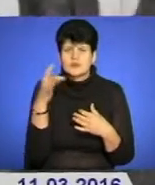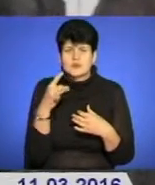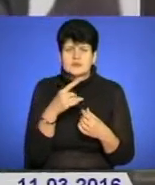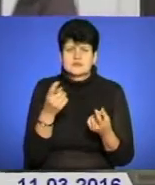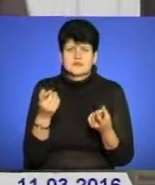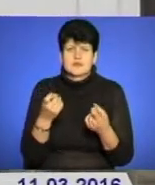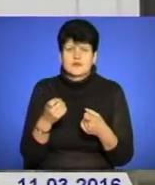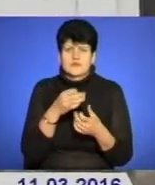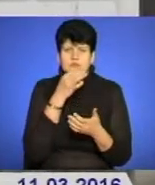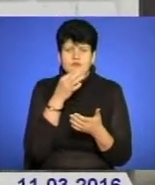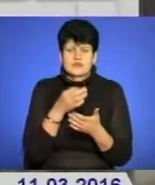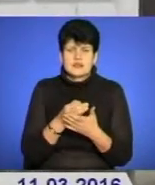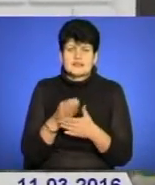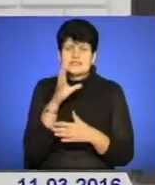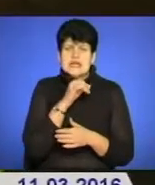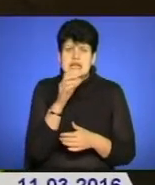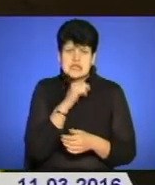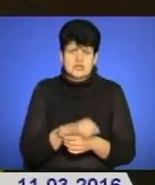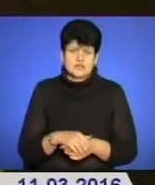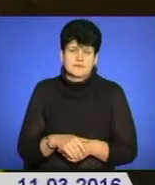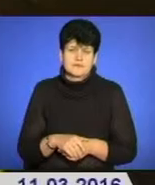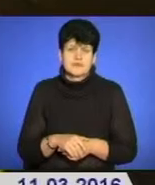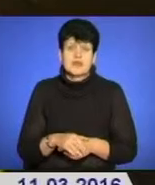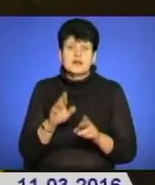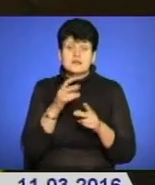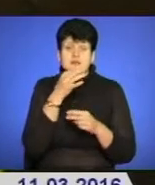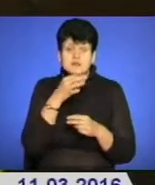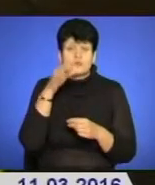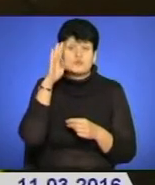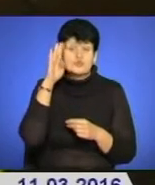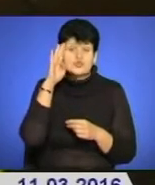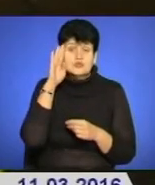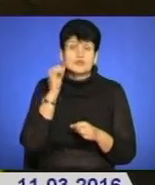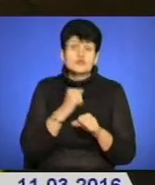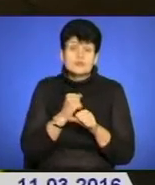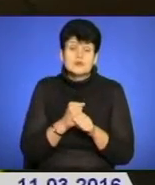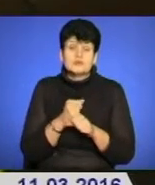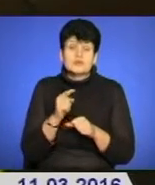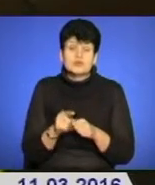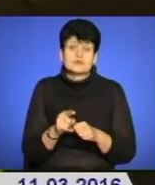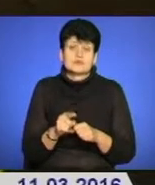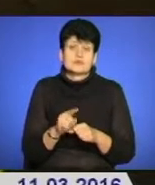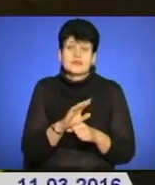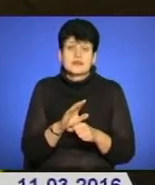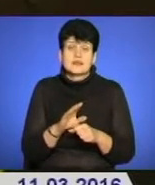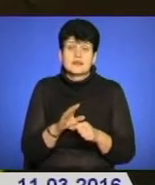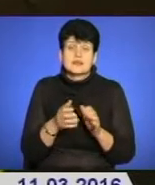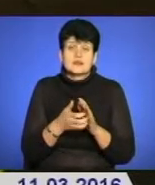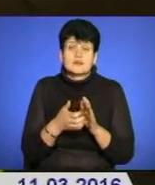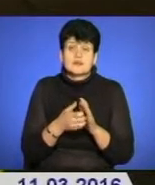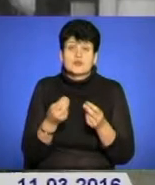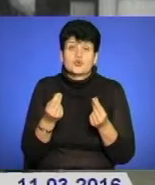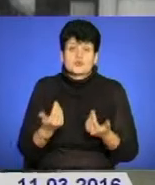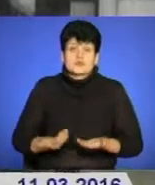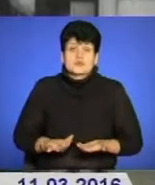до кримінальної відповідальності за крадіжки. Як пояснив підозрюваний, вказаний злочин вчинив з метою матеріального збагачення, оскільки не вистачало на